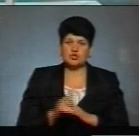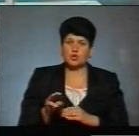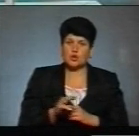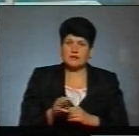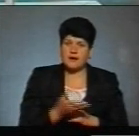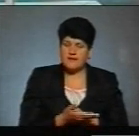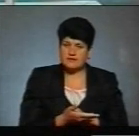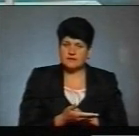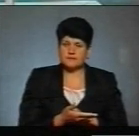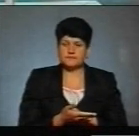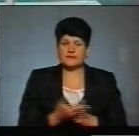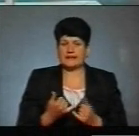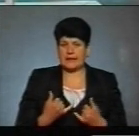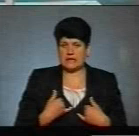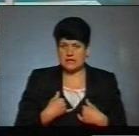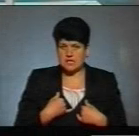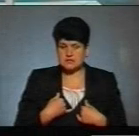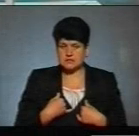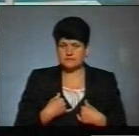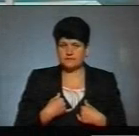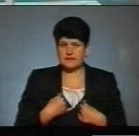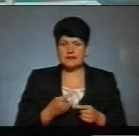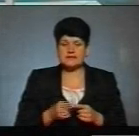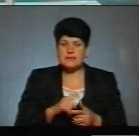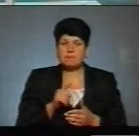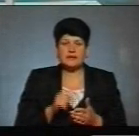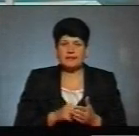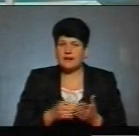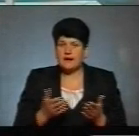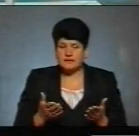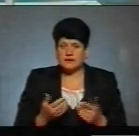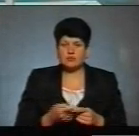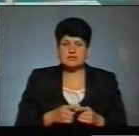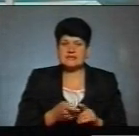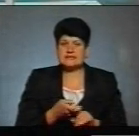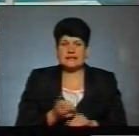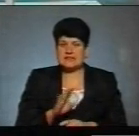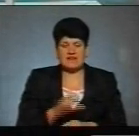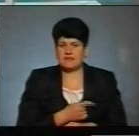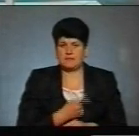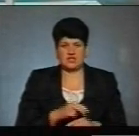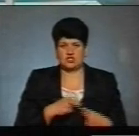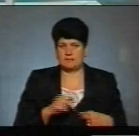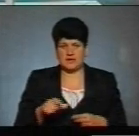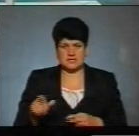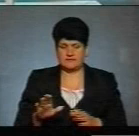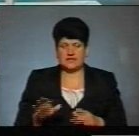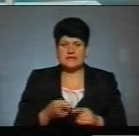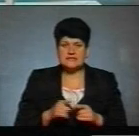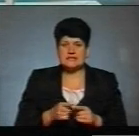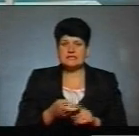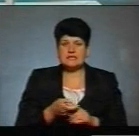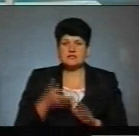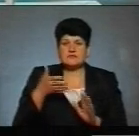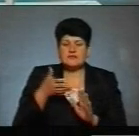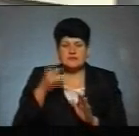ну, скажімо так, для нас, ну, таке знак питання, тому що це залежить не від медичних працівників, це залежить від свідомості